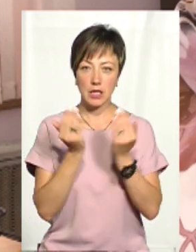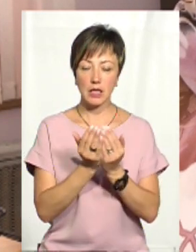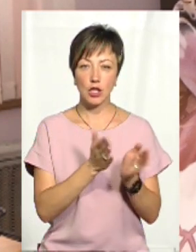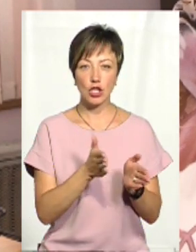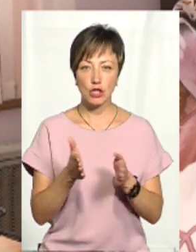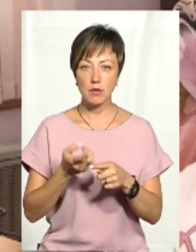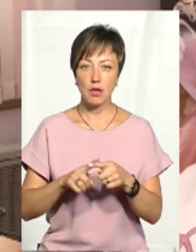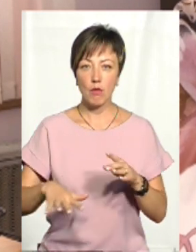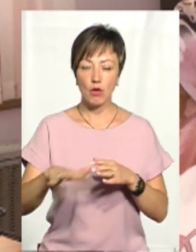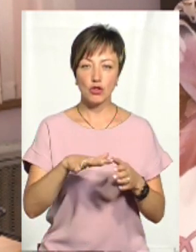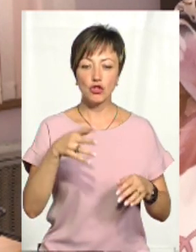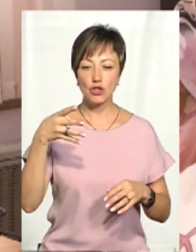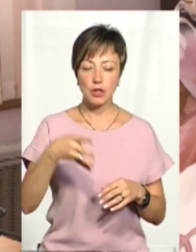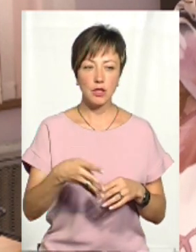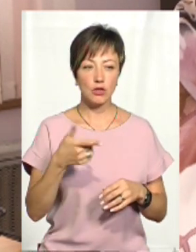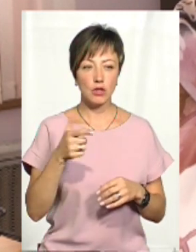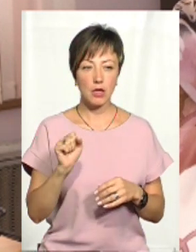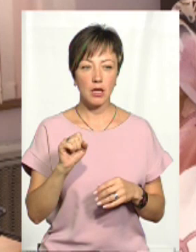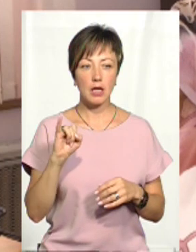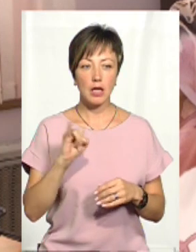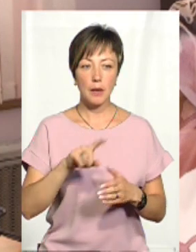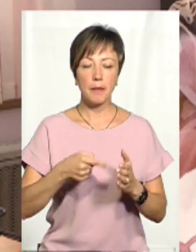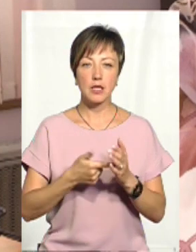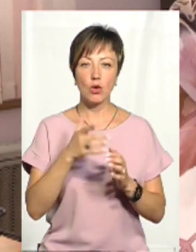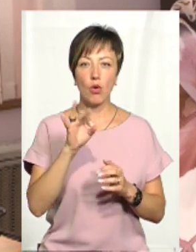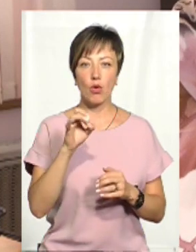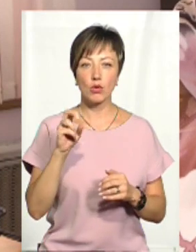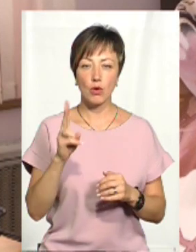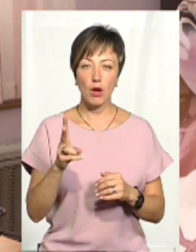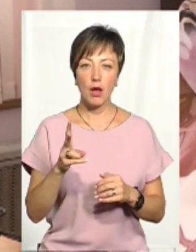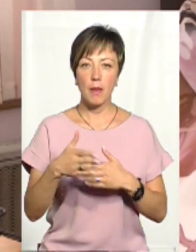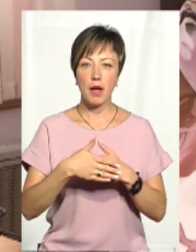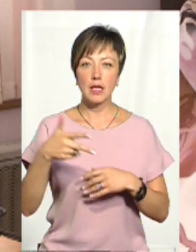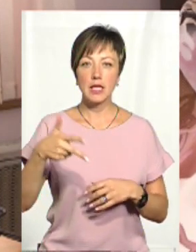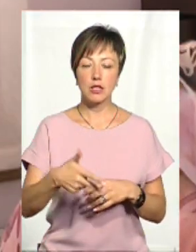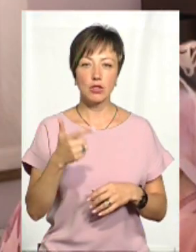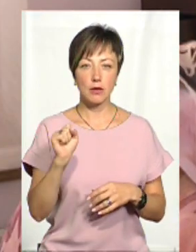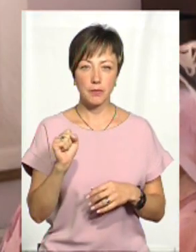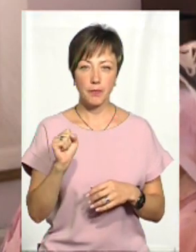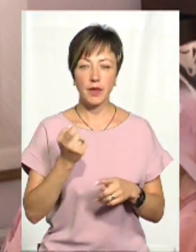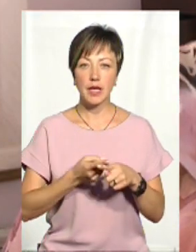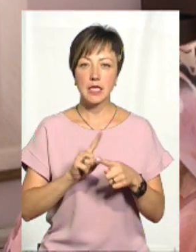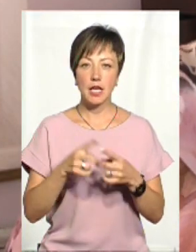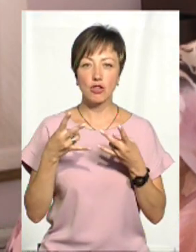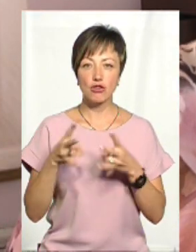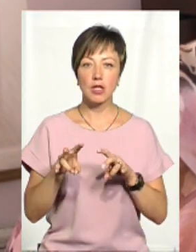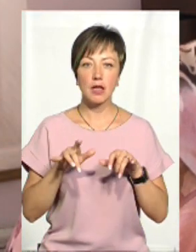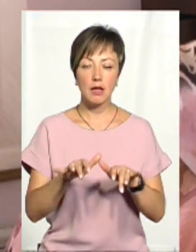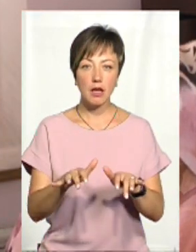це площа 4 тисячі гектарів, та місто Городок майже 3 тисячі гектарів. Цей шкідник